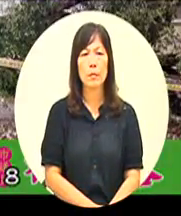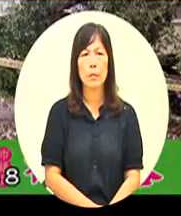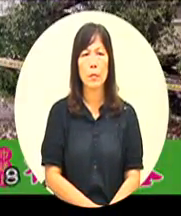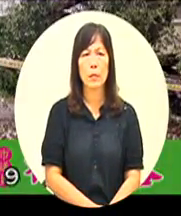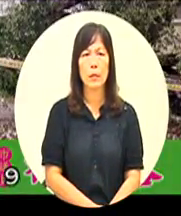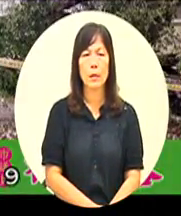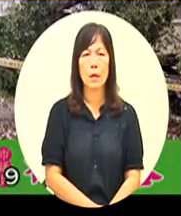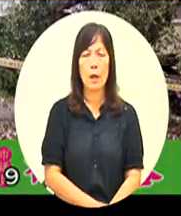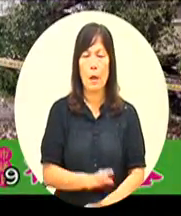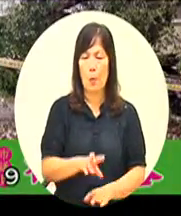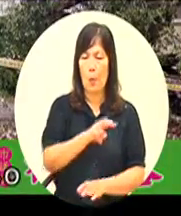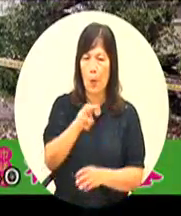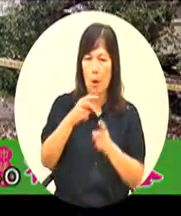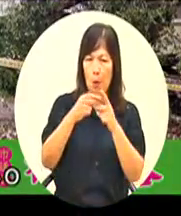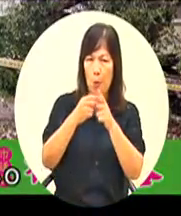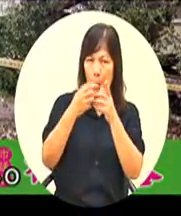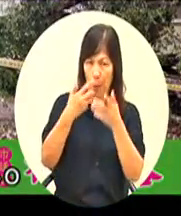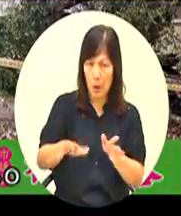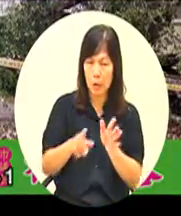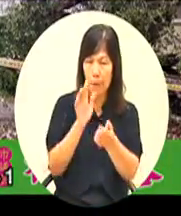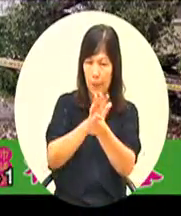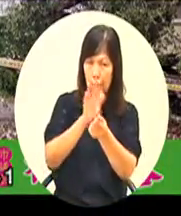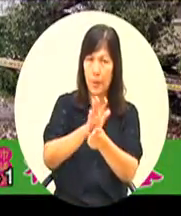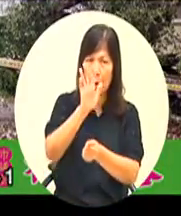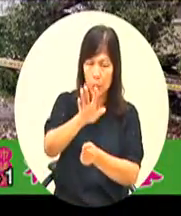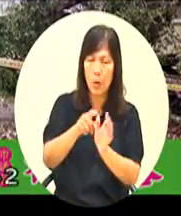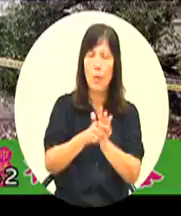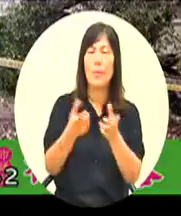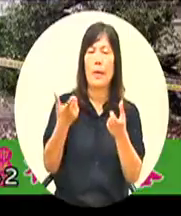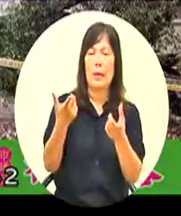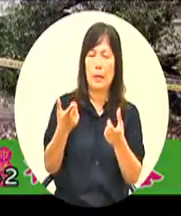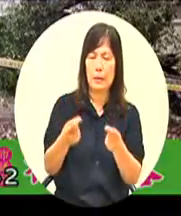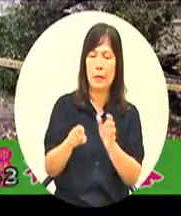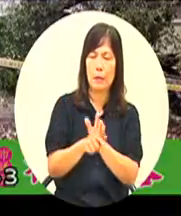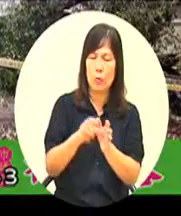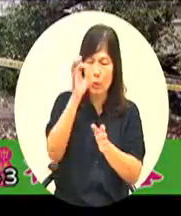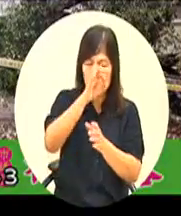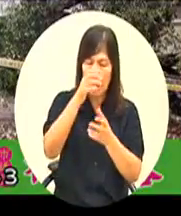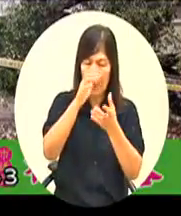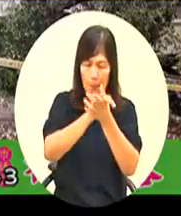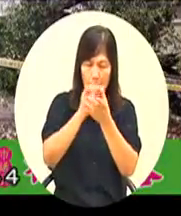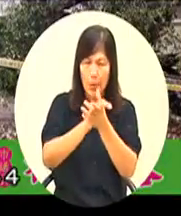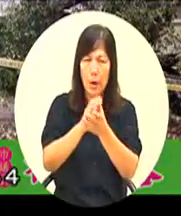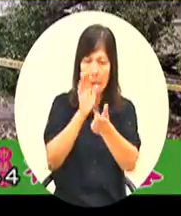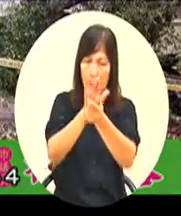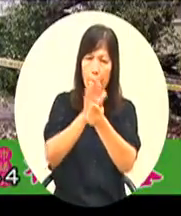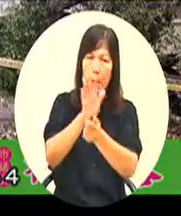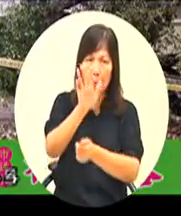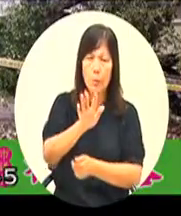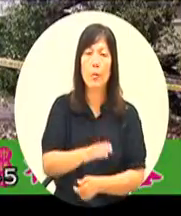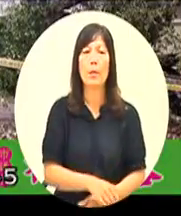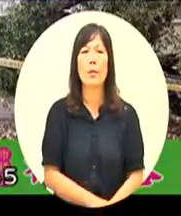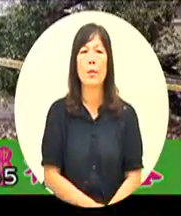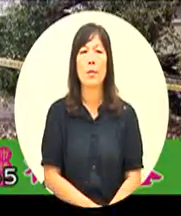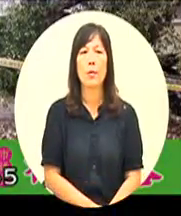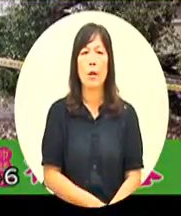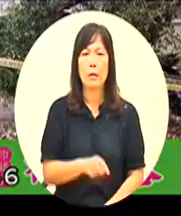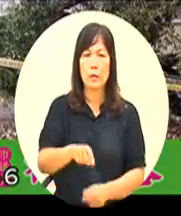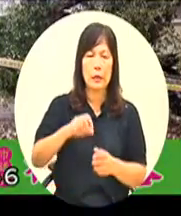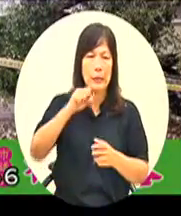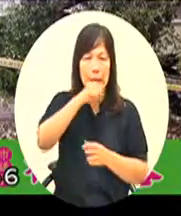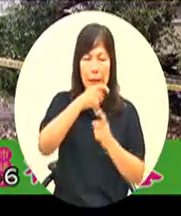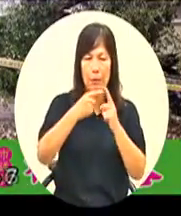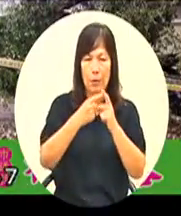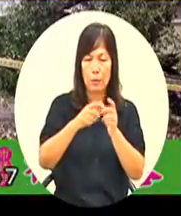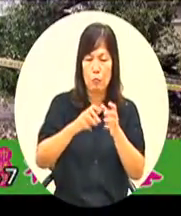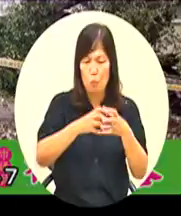看了很多人在倒沙岗，我们都去、找很多的朋友去协助帮忙。这当讲是咱台湾人真